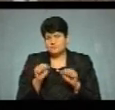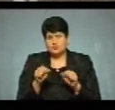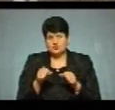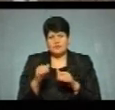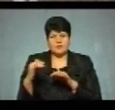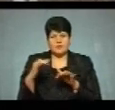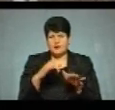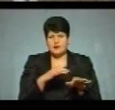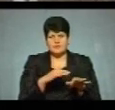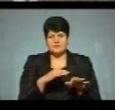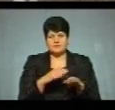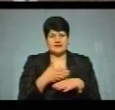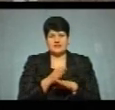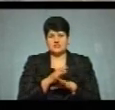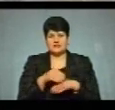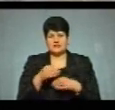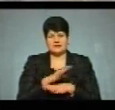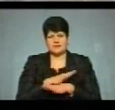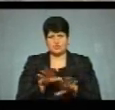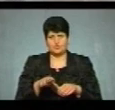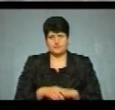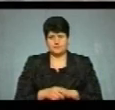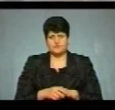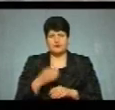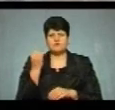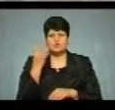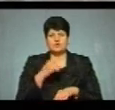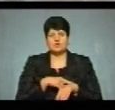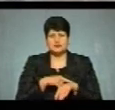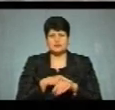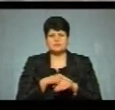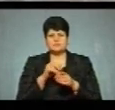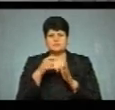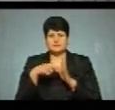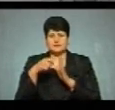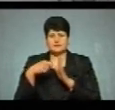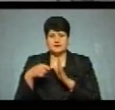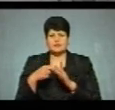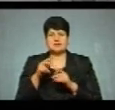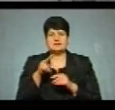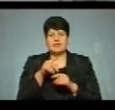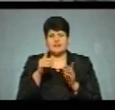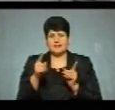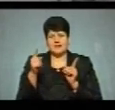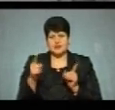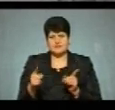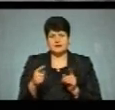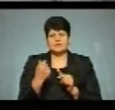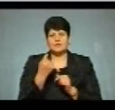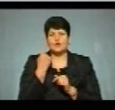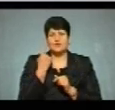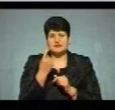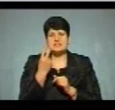не буде тріщин більше давати. О 14-й годині ми зафіксували на відео, що залатана лише одна з двох